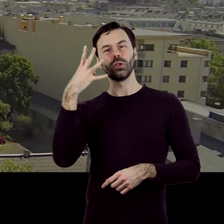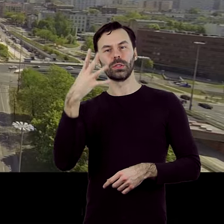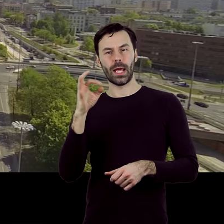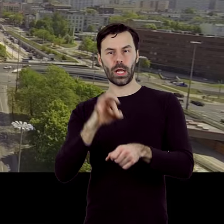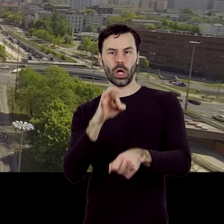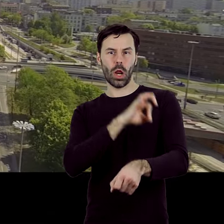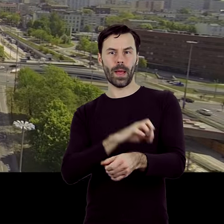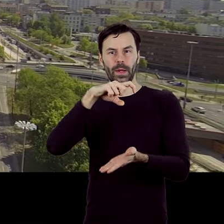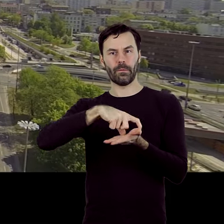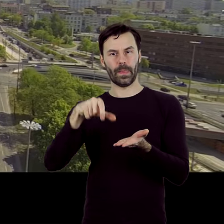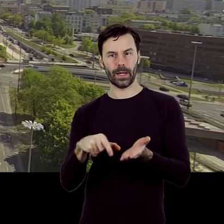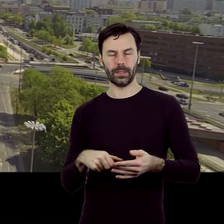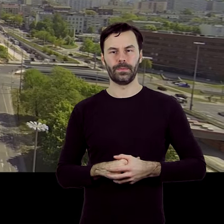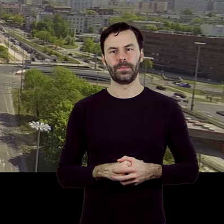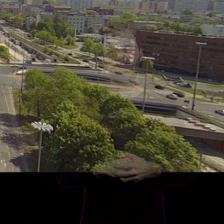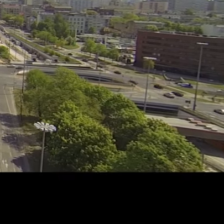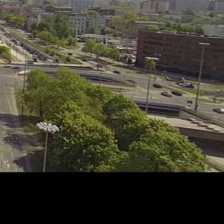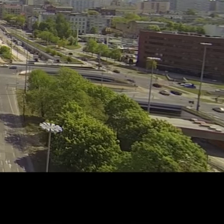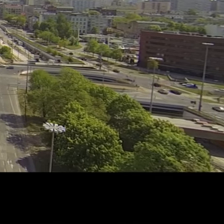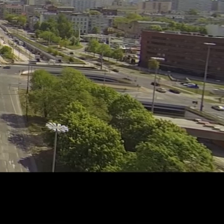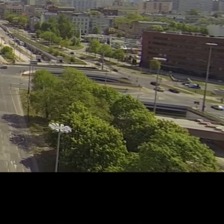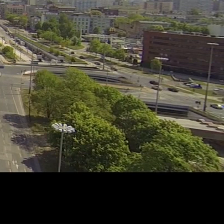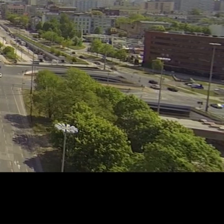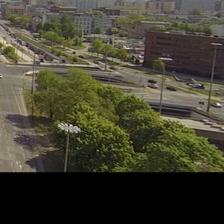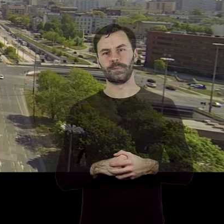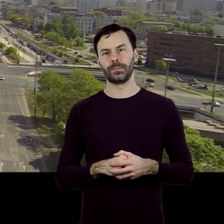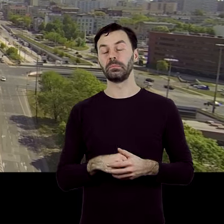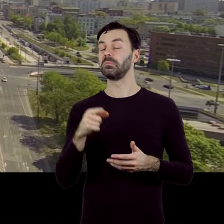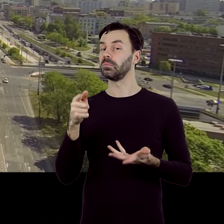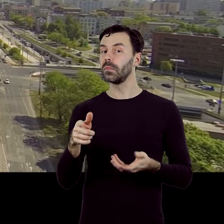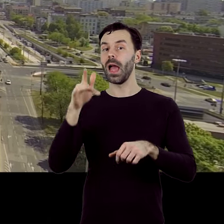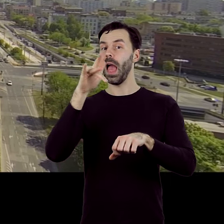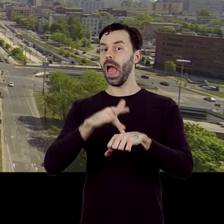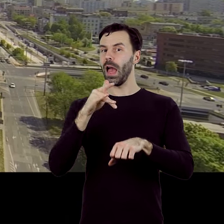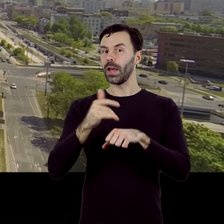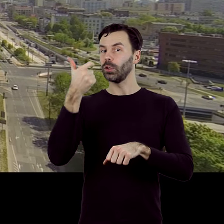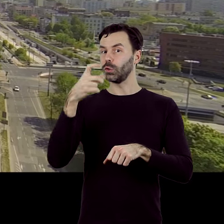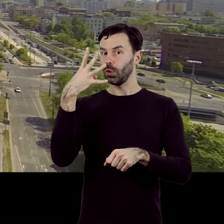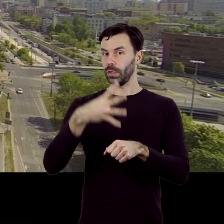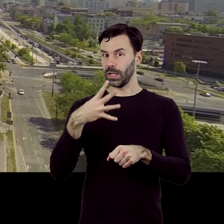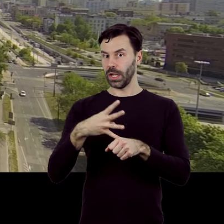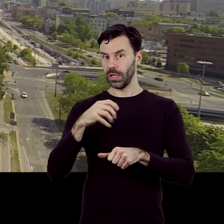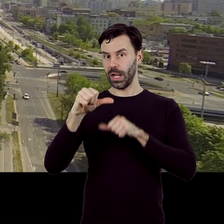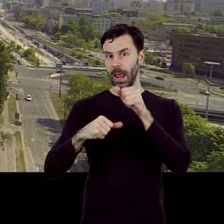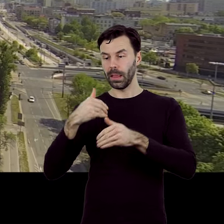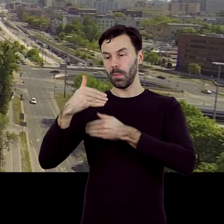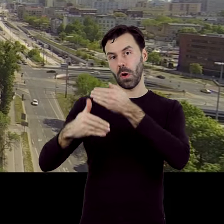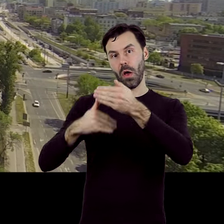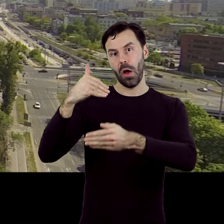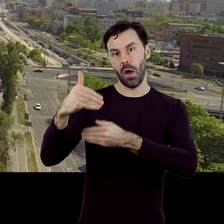niespełna 4 km kwadratowe. W efekcie trwającego 140 lat procesu